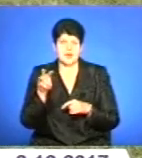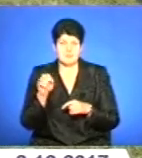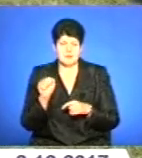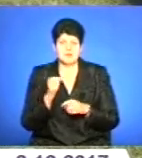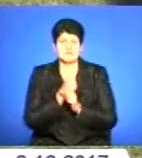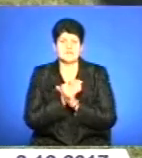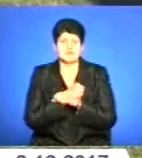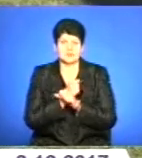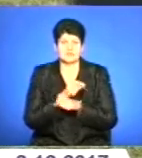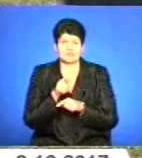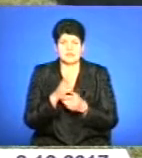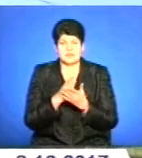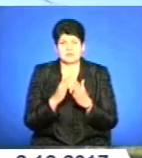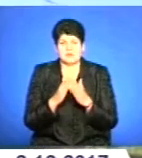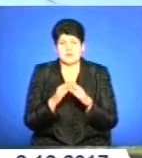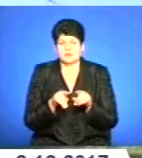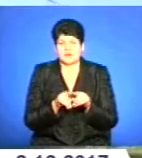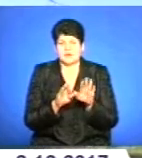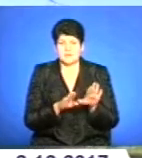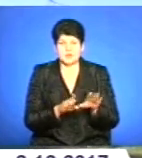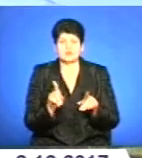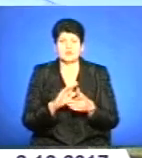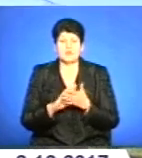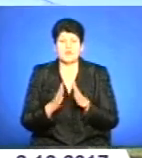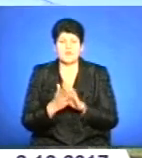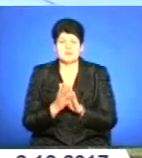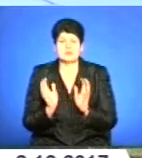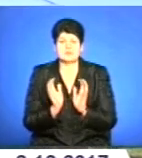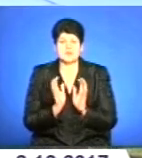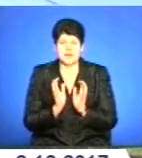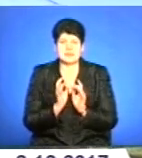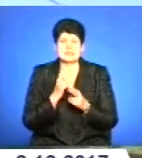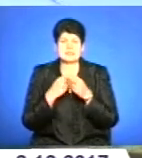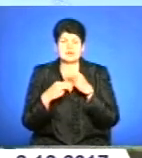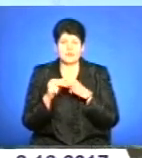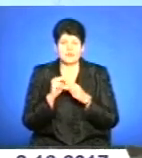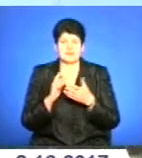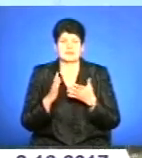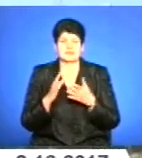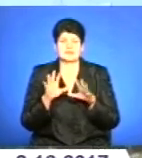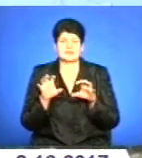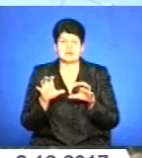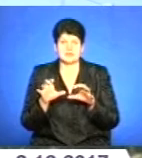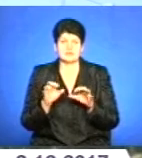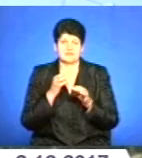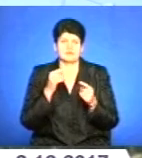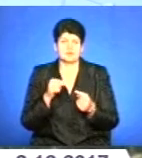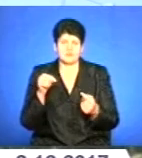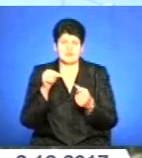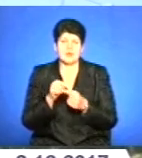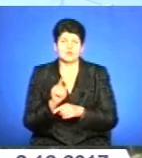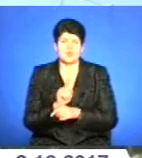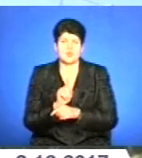вони вважаються одомашненими. Щодо умов, у яких зберігають циркових тварин у Хоросткові, вони відповідають нормам,